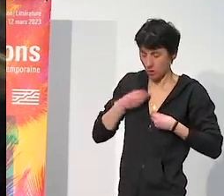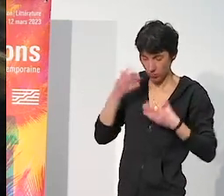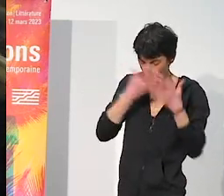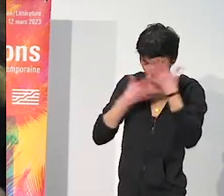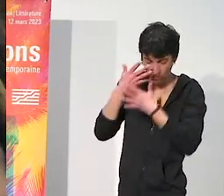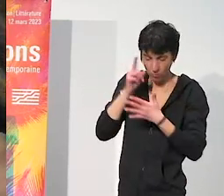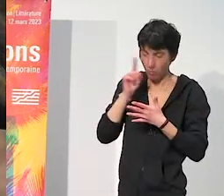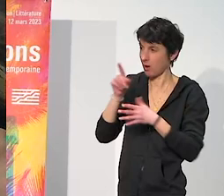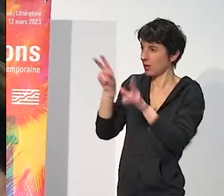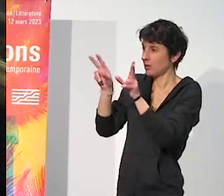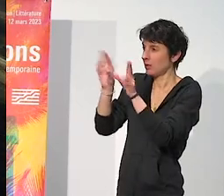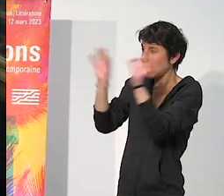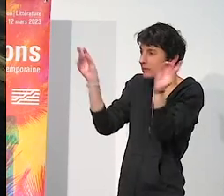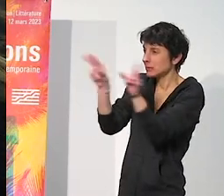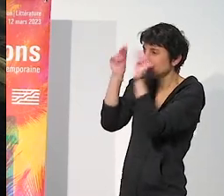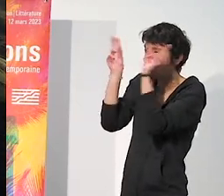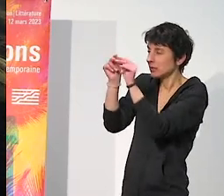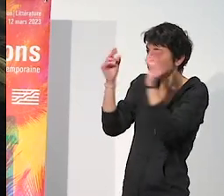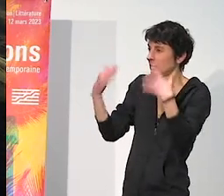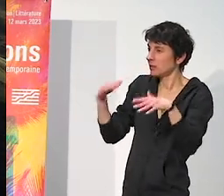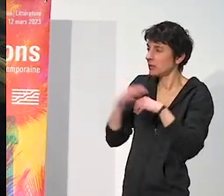dont un récit, justement,